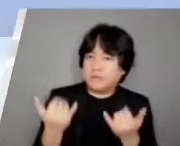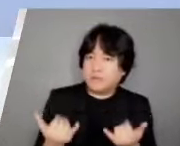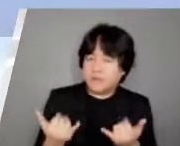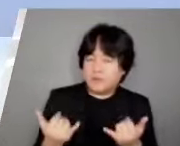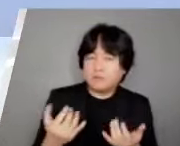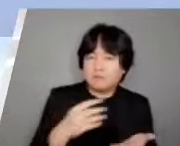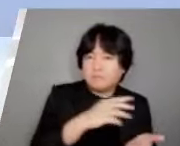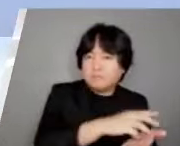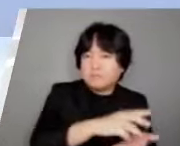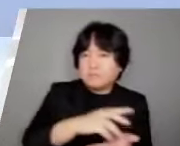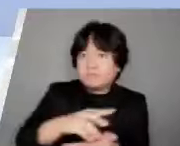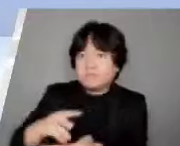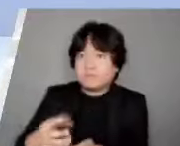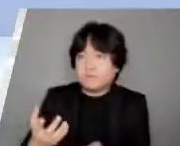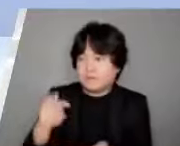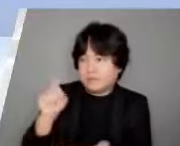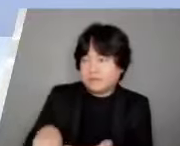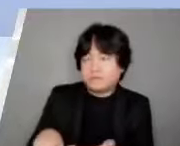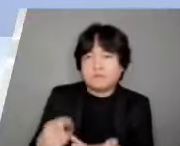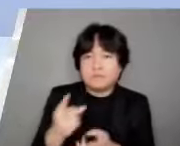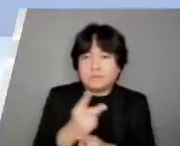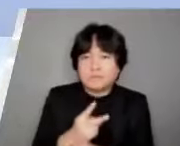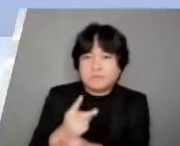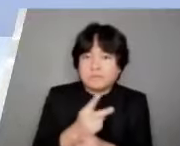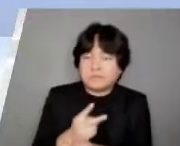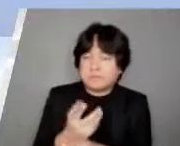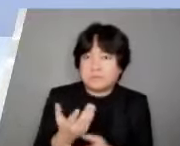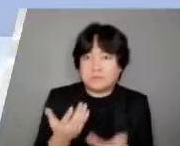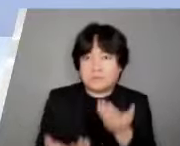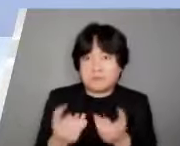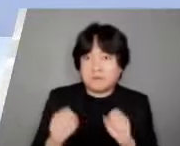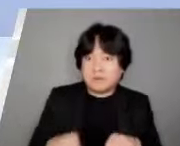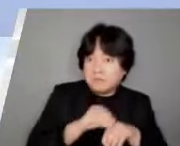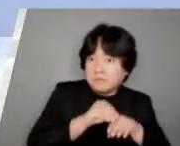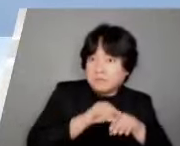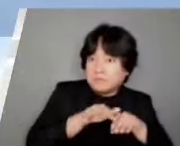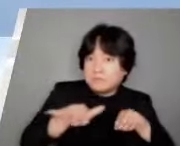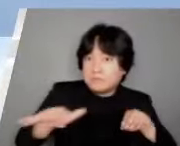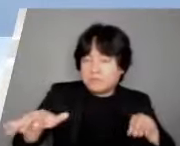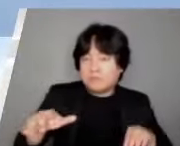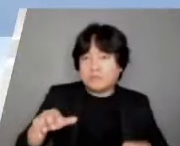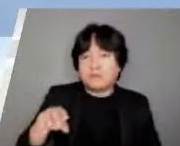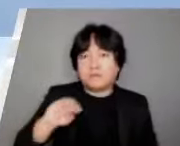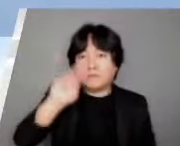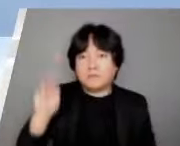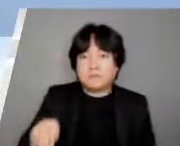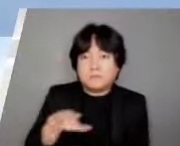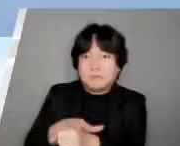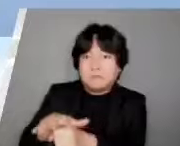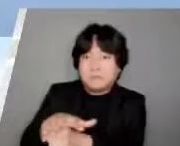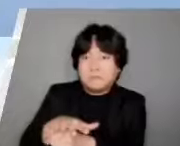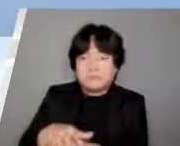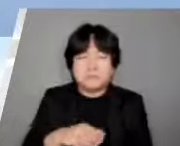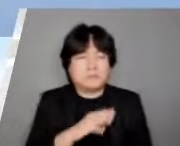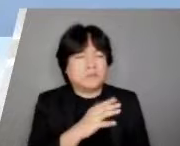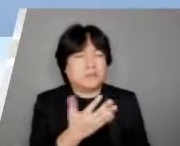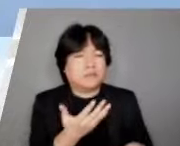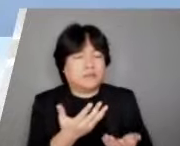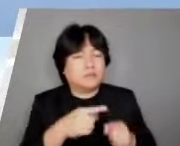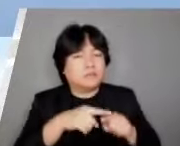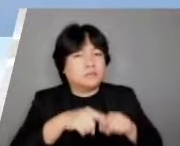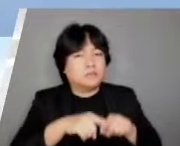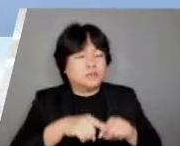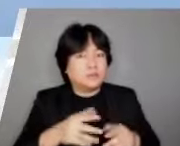po po umabot ah Iyung vag dito sa Metro Manila well Depende po yyan sa ihit ng hangin ang ah kapag